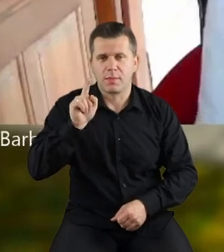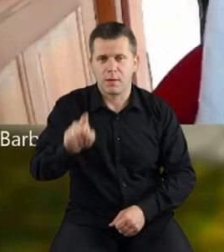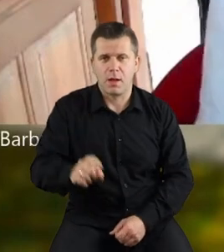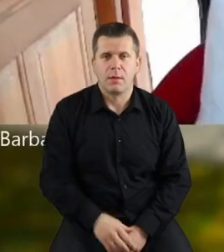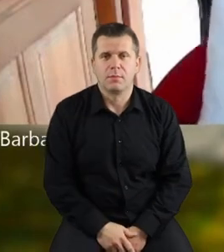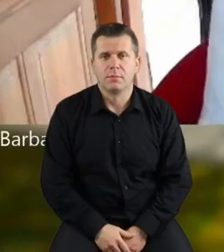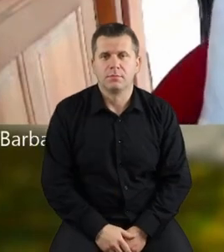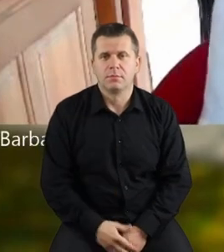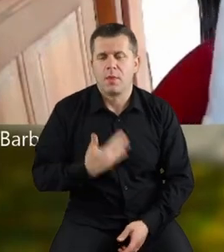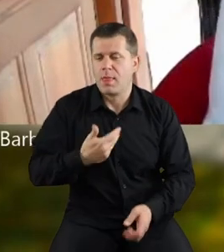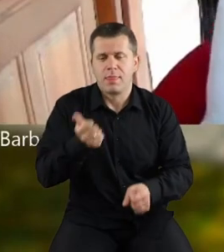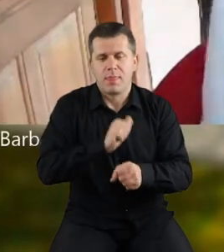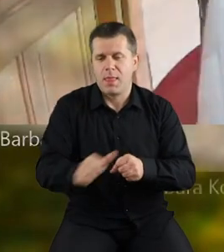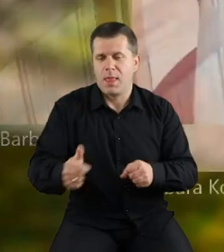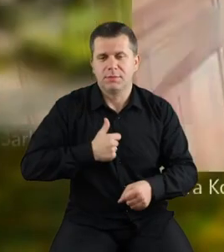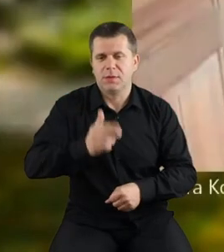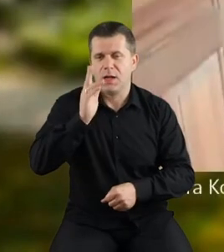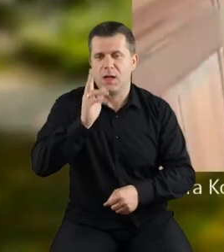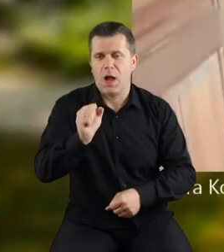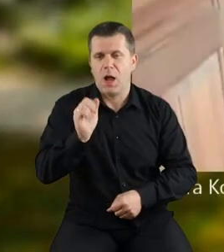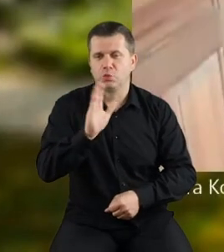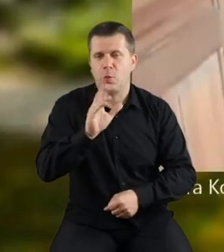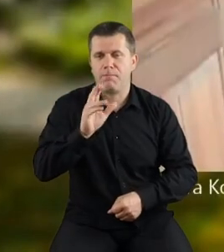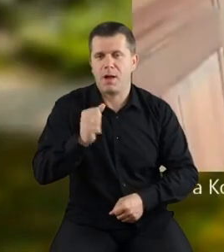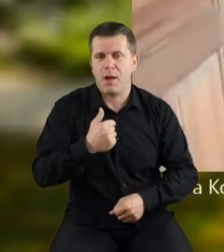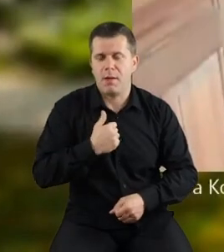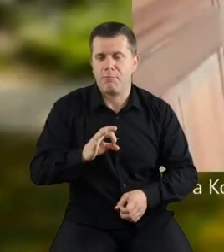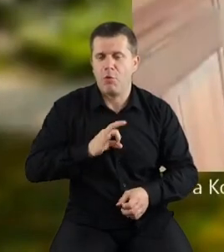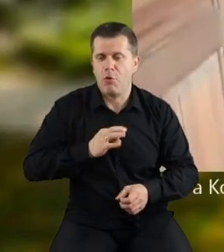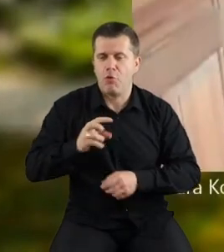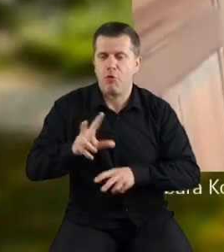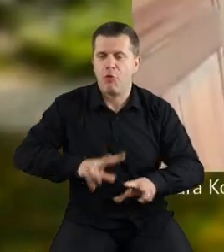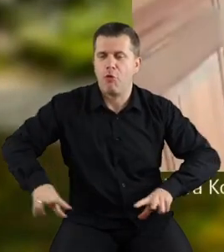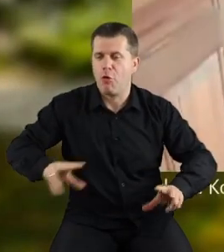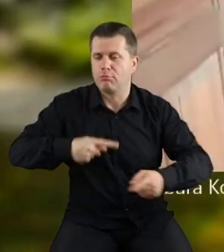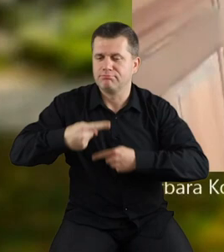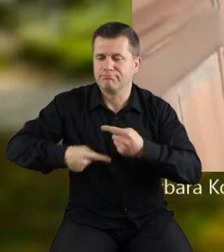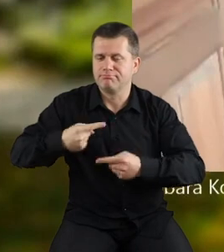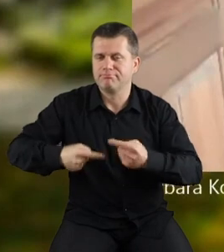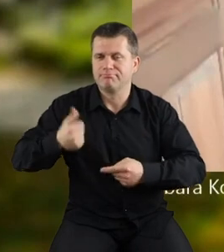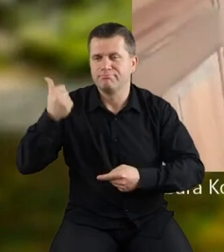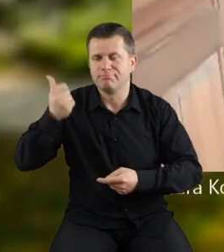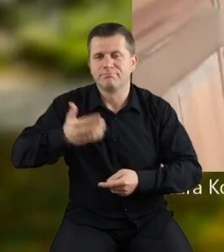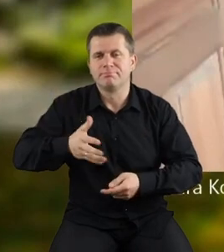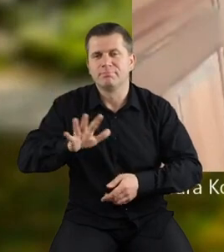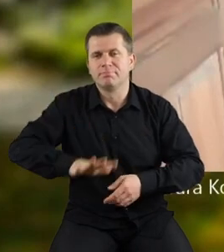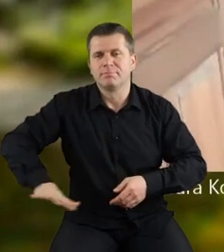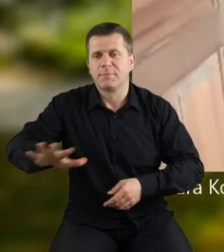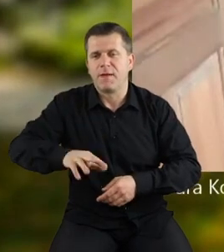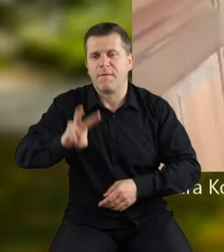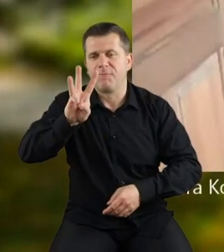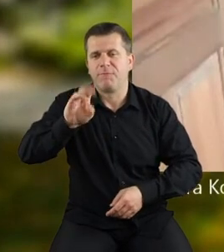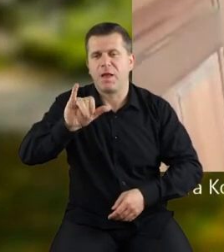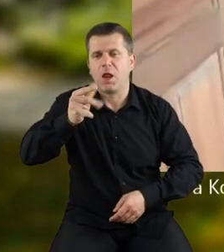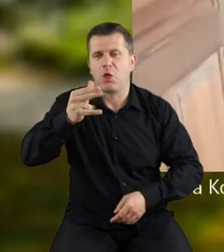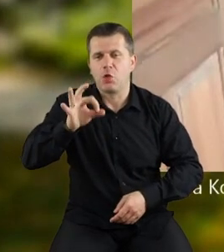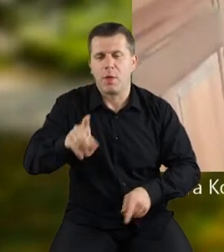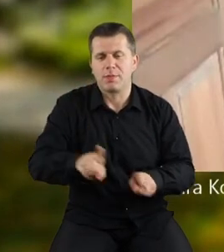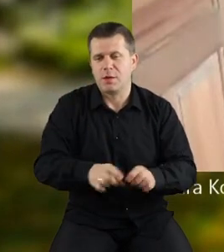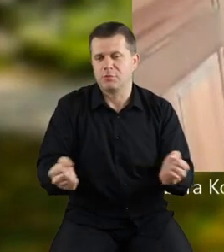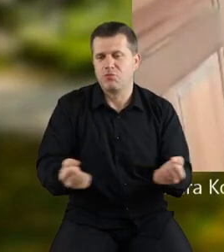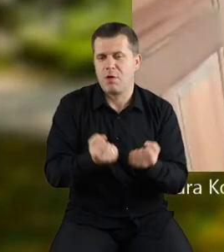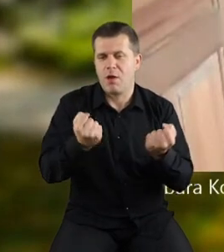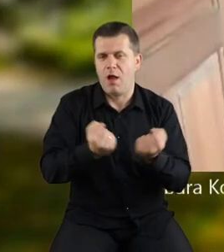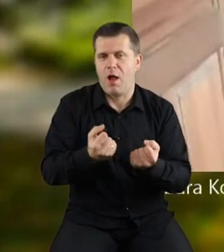wszystkim Bytowianką, to nie jestem Kaszubką. Moje korzenie ciągną się gdzieś tam w okolice Wilna